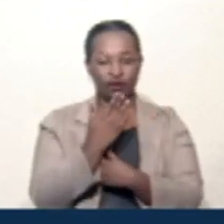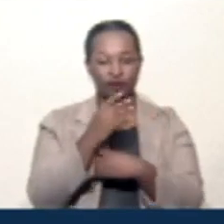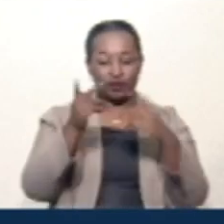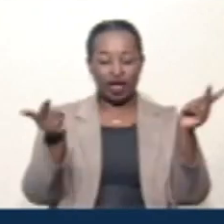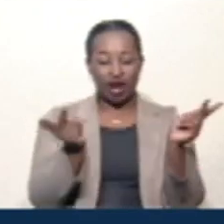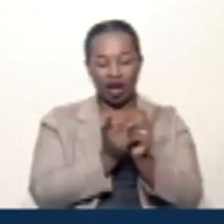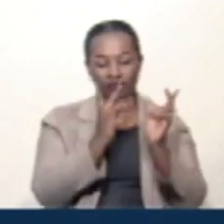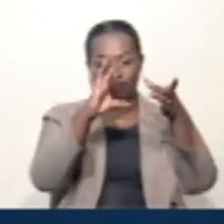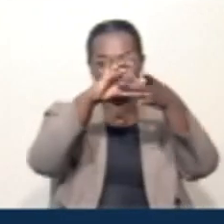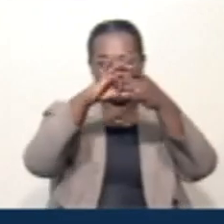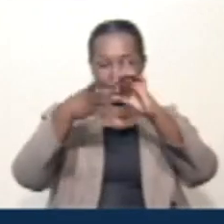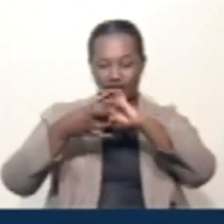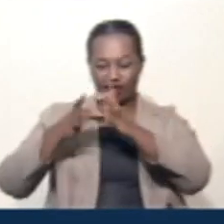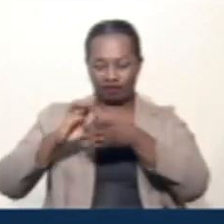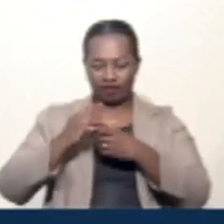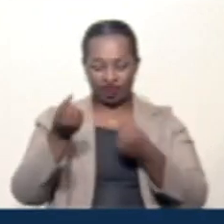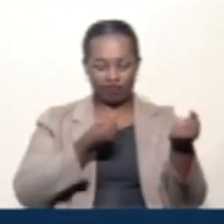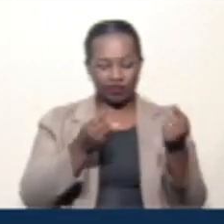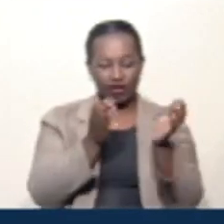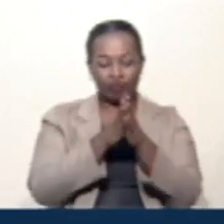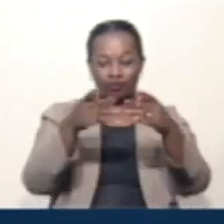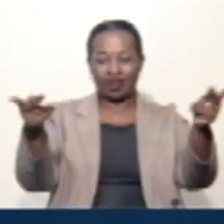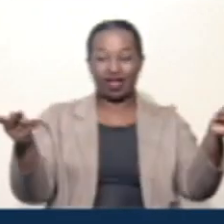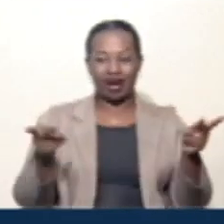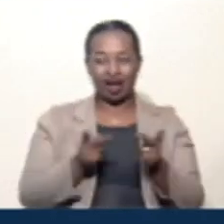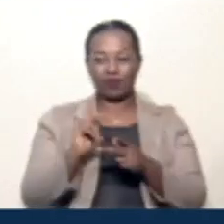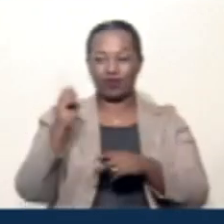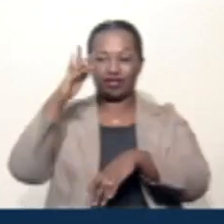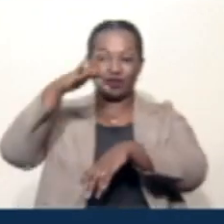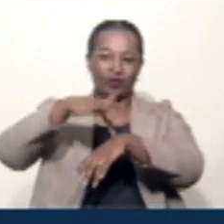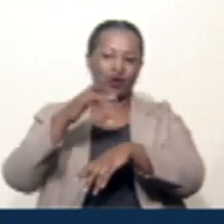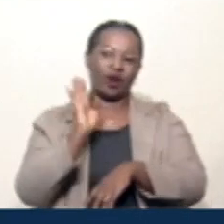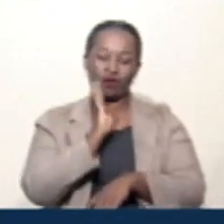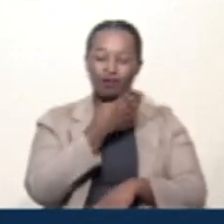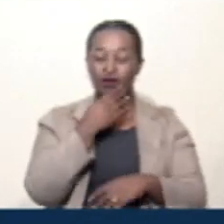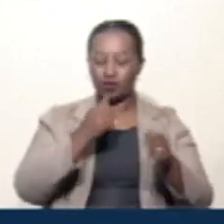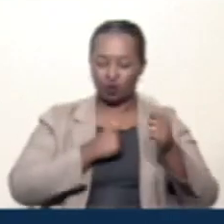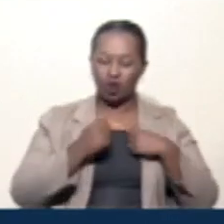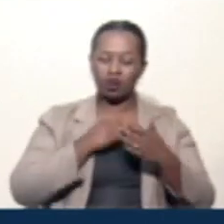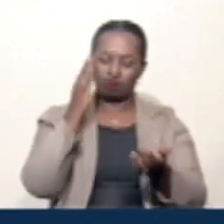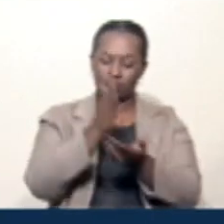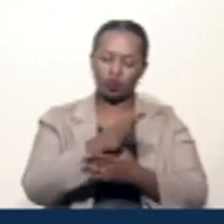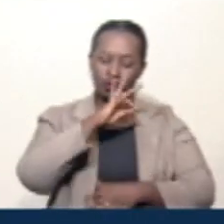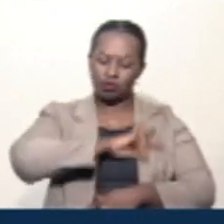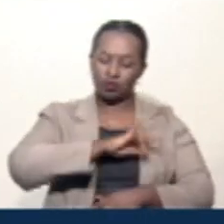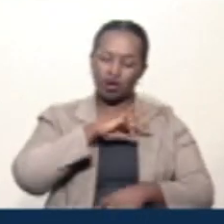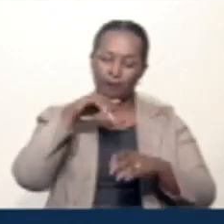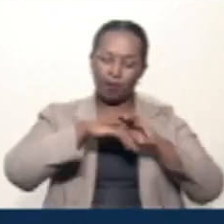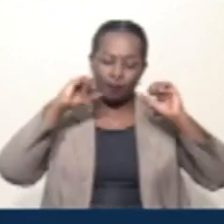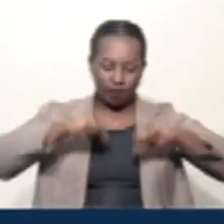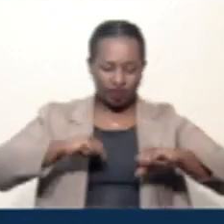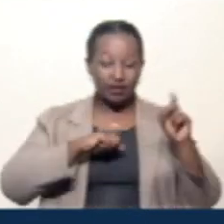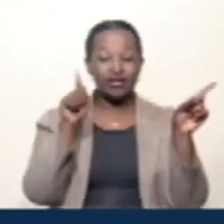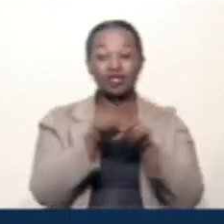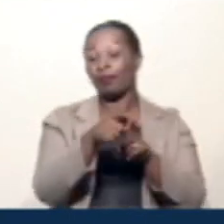yaba hateranyizwe imodoka ndetse no kucyamu kidakora ku nyanja. U Rwanda nta kabuza ibi bihugu bya mbere bizungukira muri aya masezerano. Kandi nk'uko